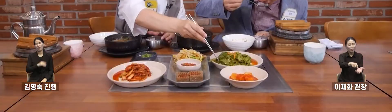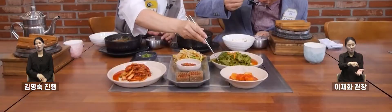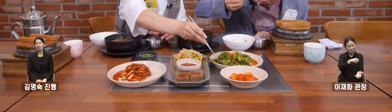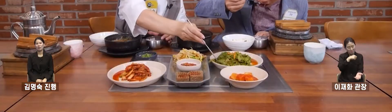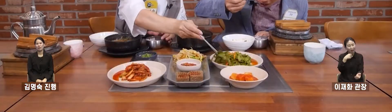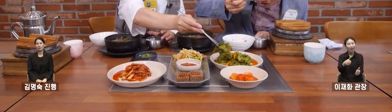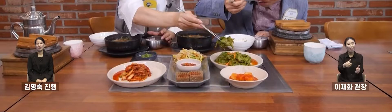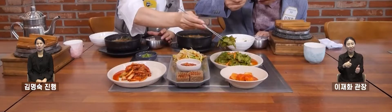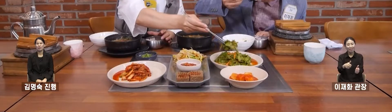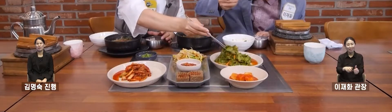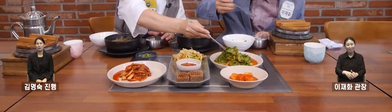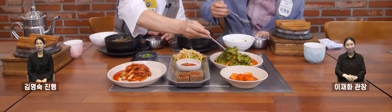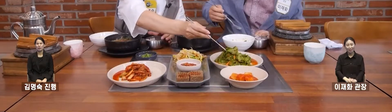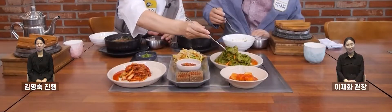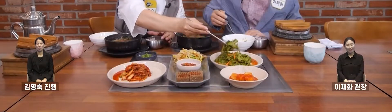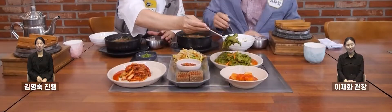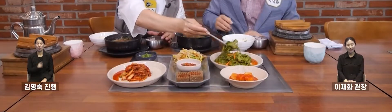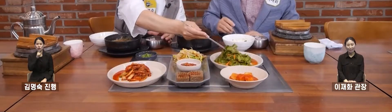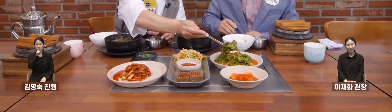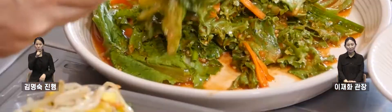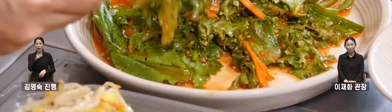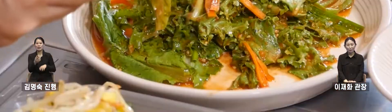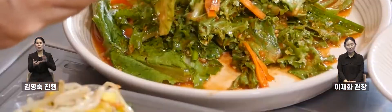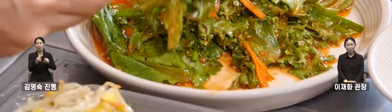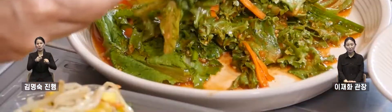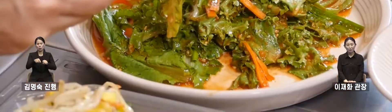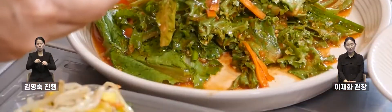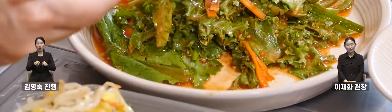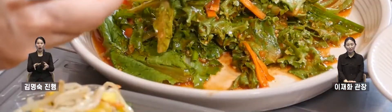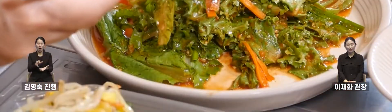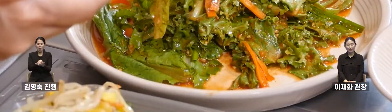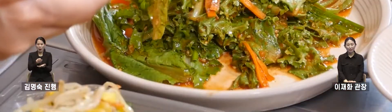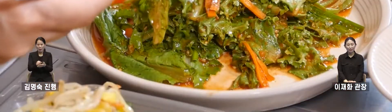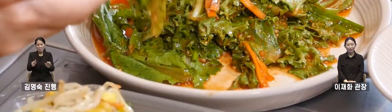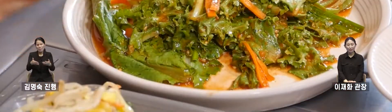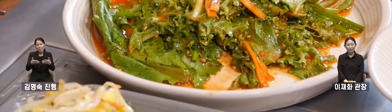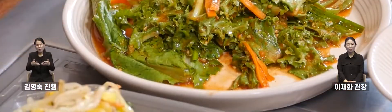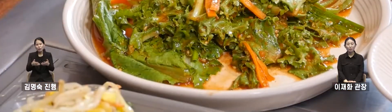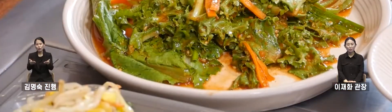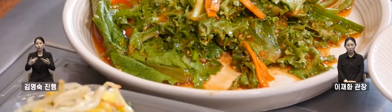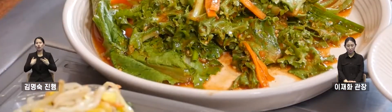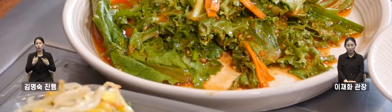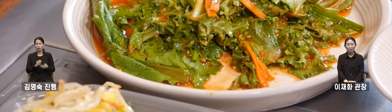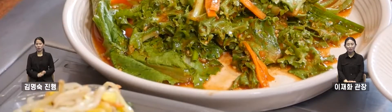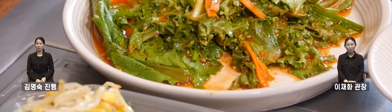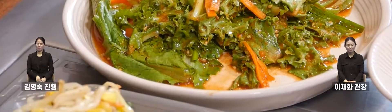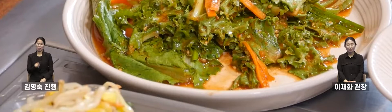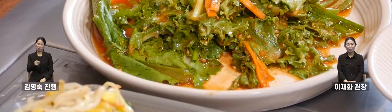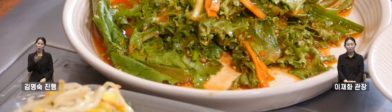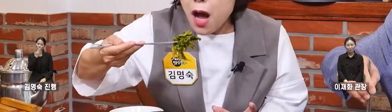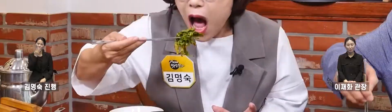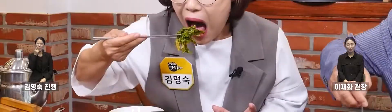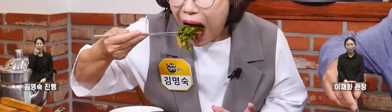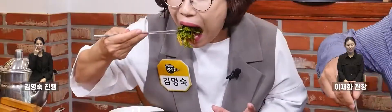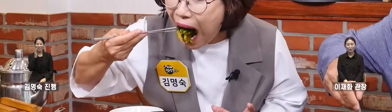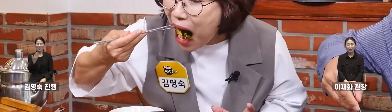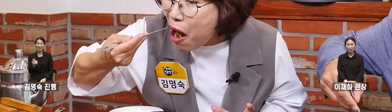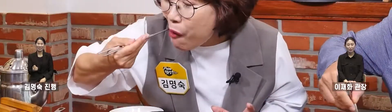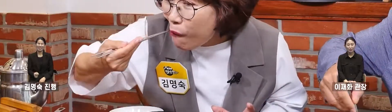그러니까 이거를 주문 즉시 바로 그 자리에서 무쳐서 주시더라고요. 그럼 또 먹어봐야죠.